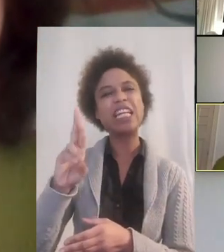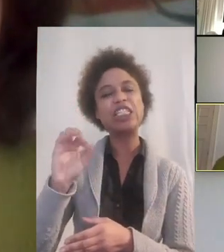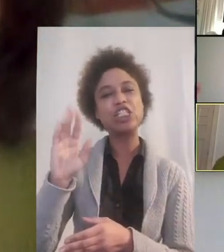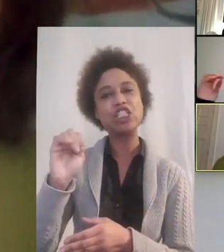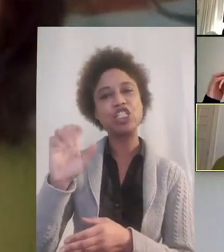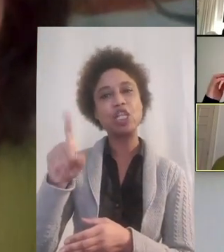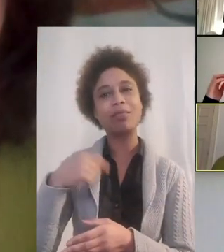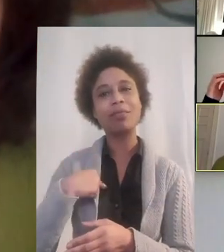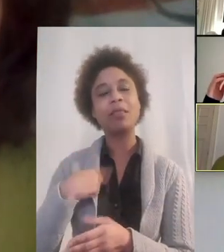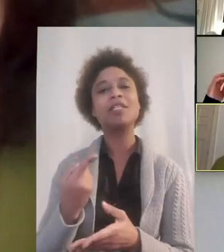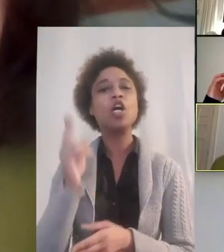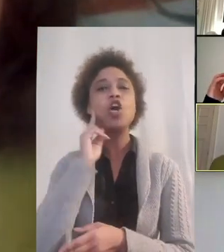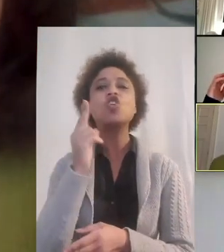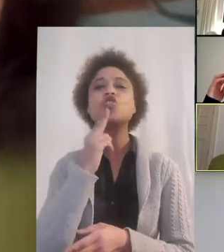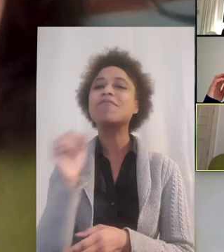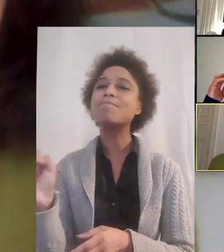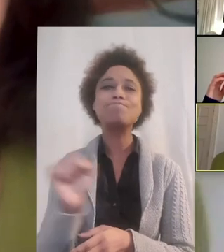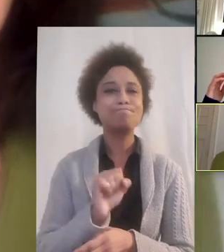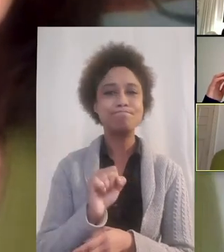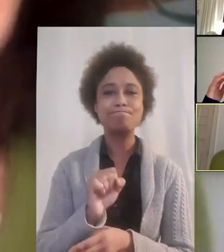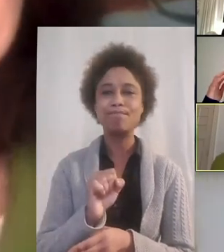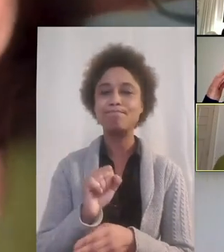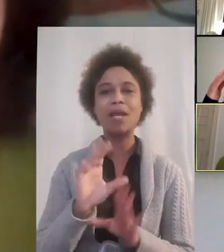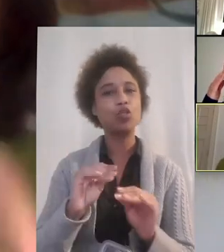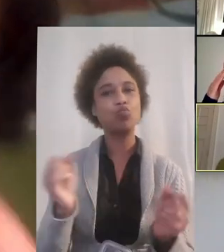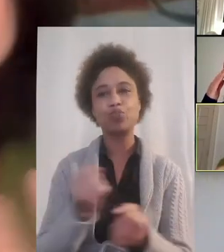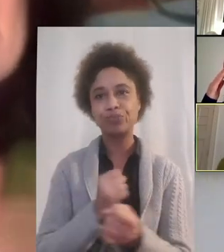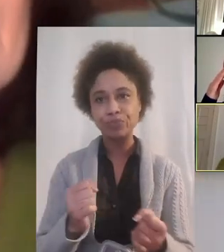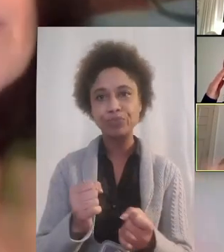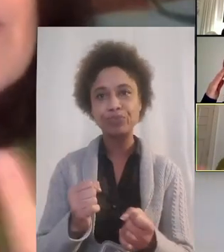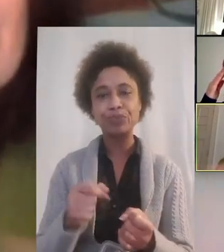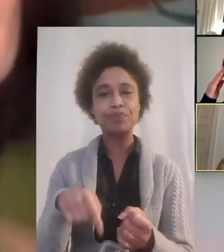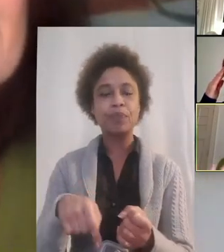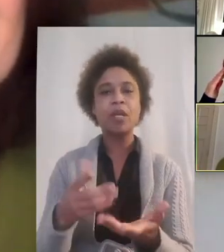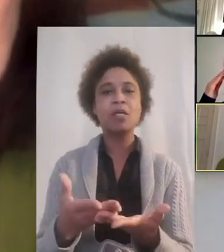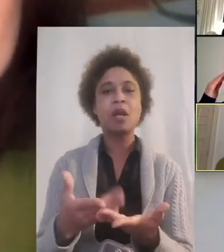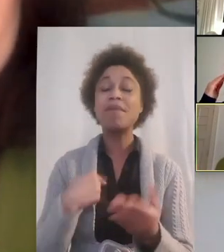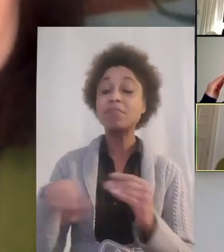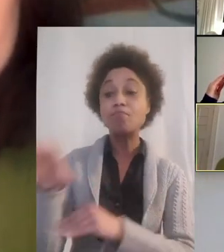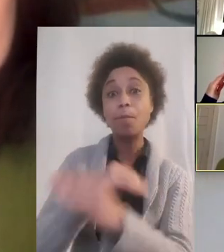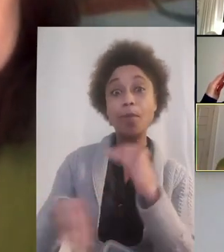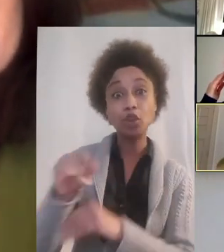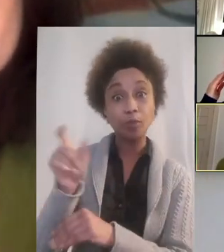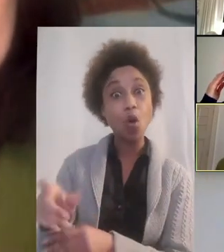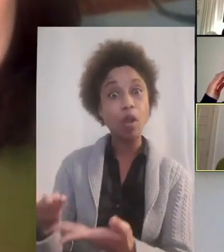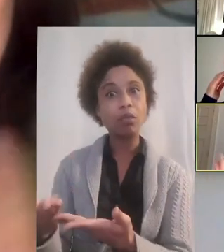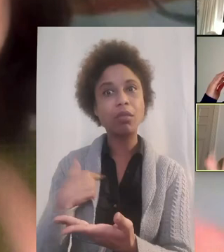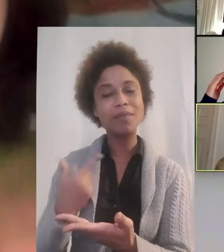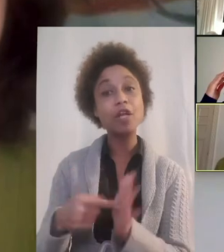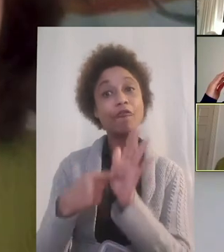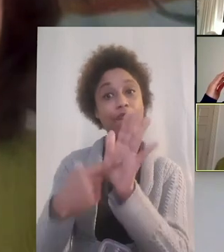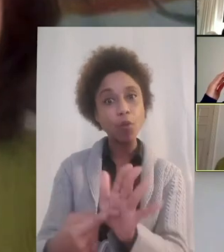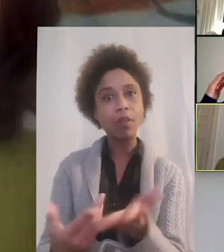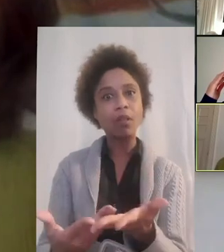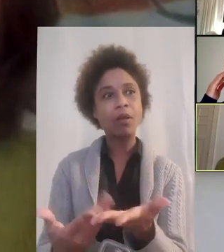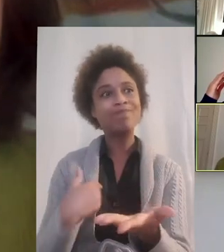niet mee kon doen aan dit panel. Maar zij, met haar heb ik besproken van, zullen we niet bijvoorbeeld naar